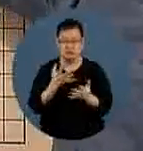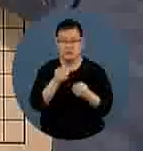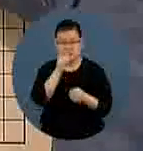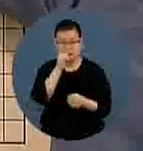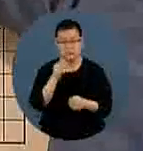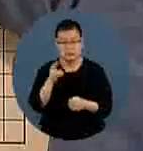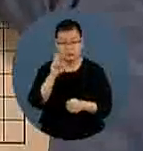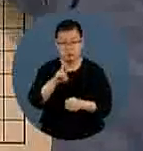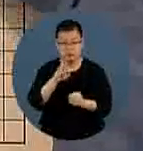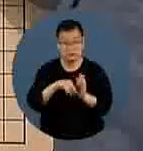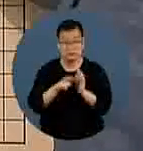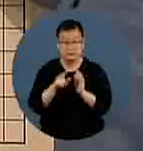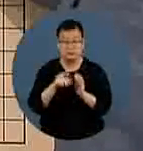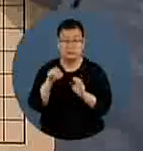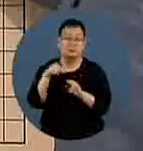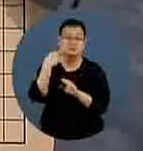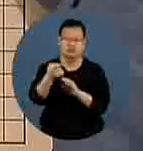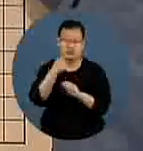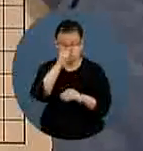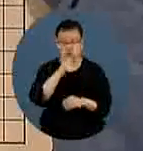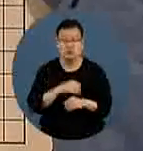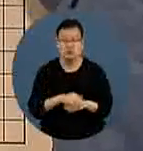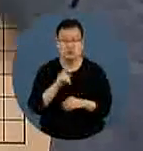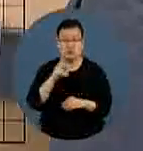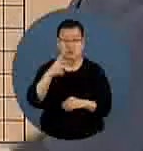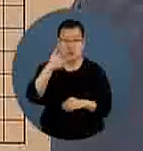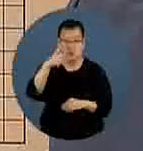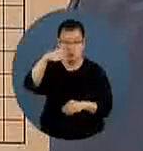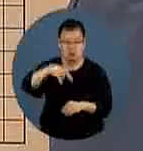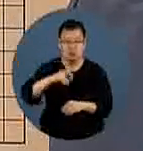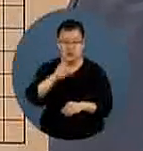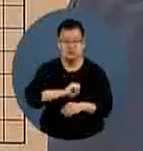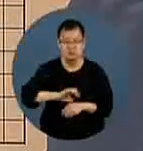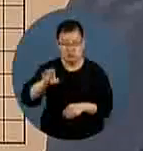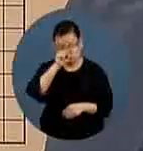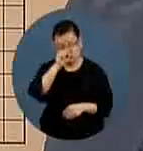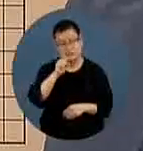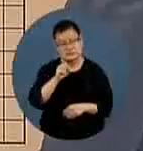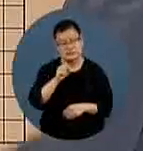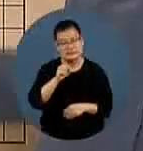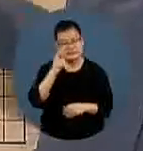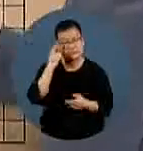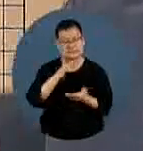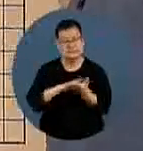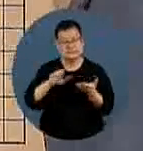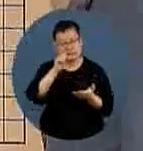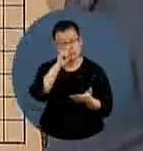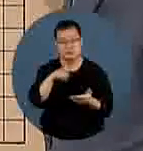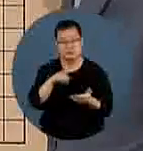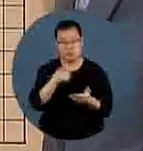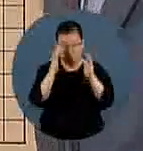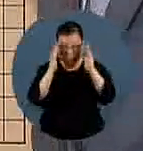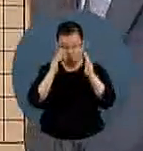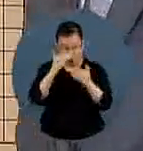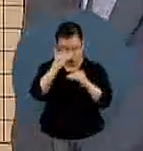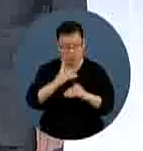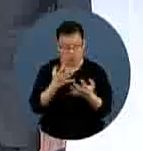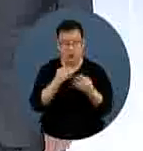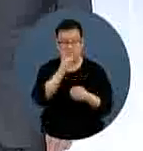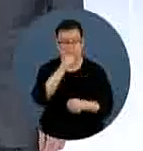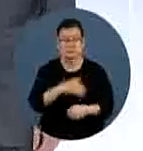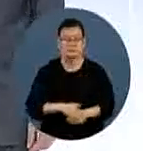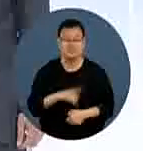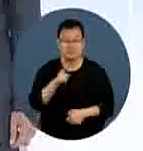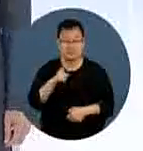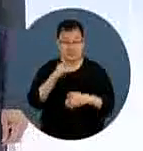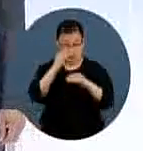이런 데 들여다봤을 때 잊지 말고 젖히는 수도 있고 귀를 버려버리면 그렇게 시원했던 것이 많았기 때문에 공부할 자리가 많았던 것 같습니다. 네. 네. 역시